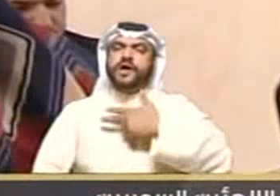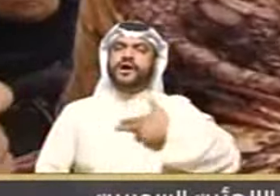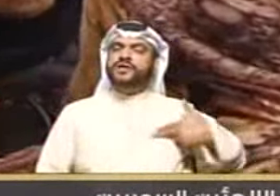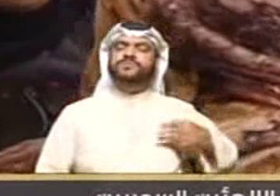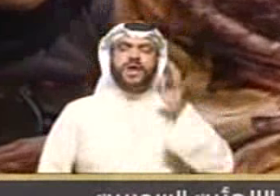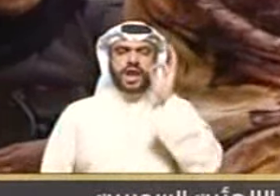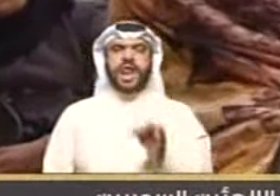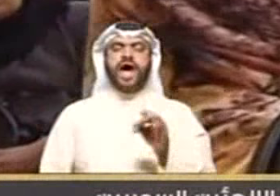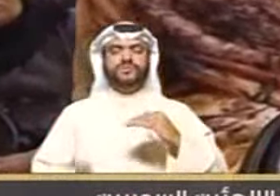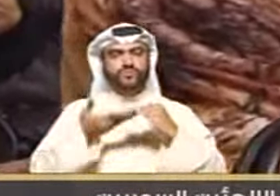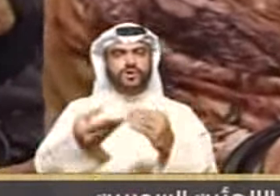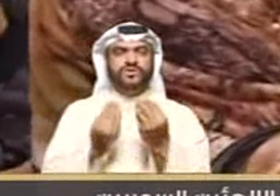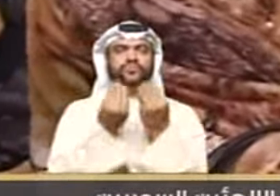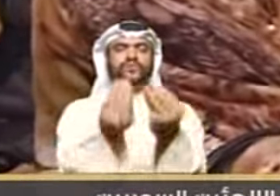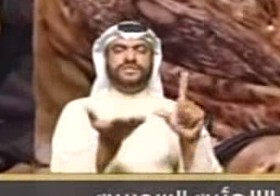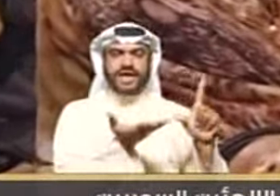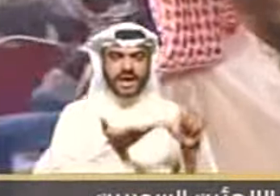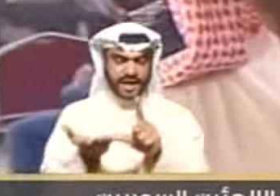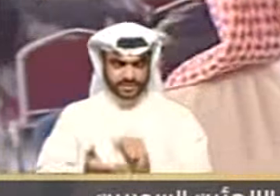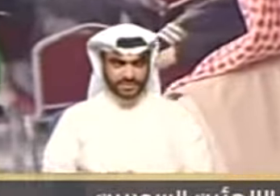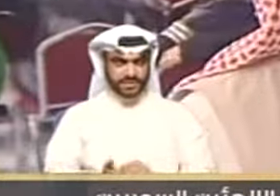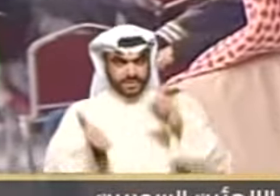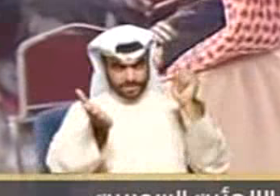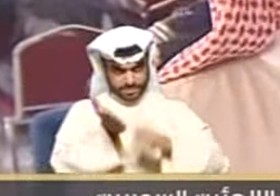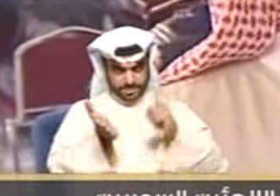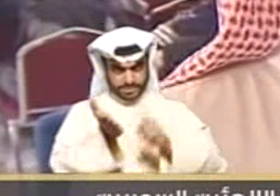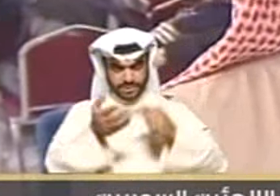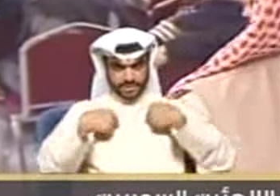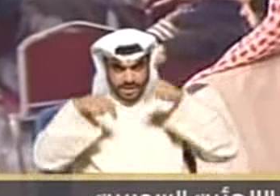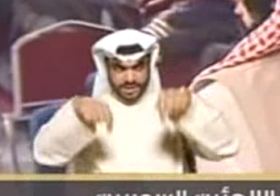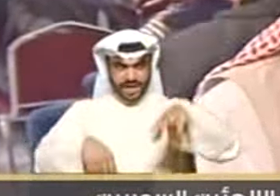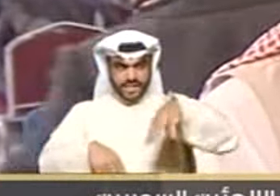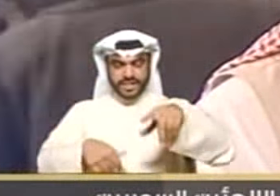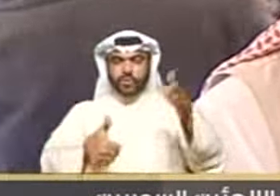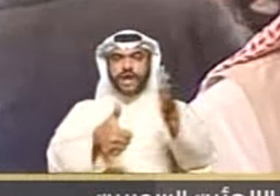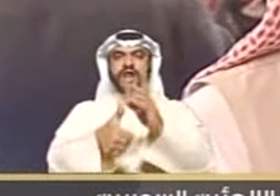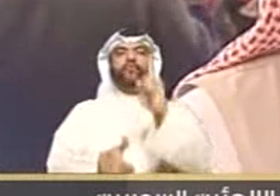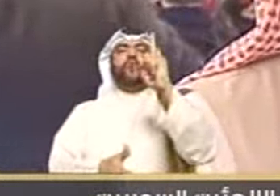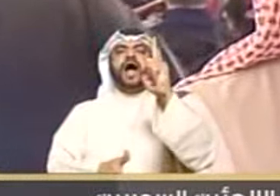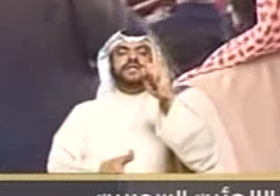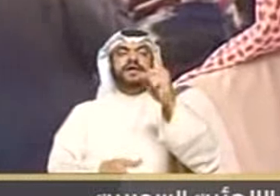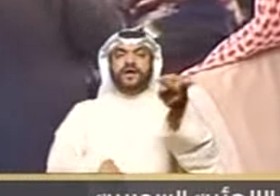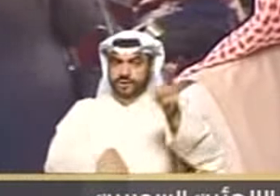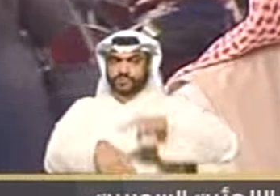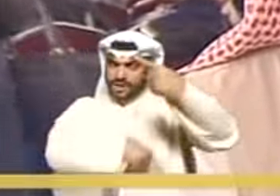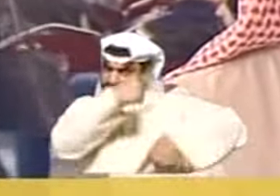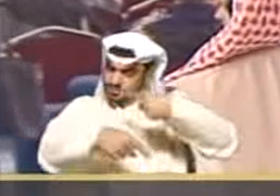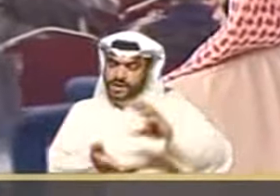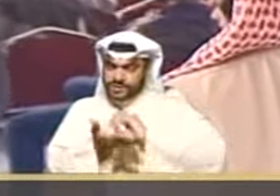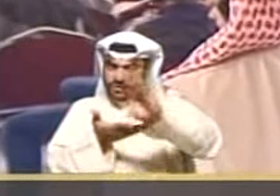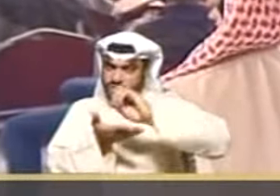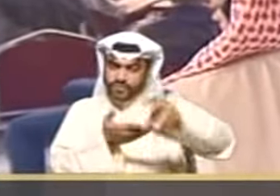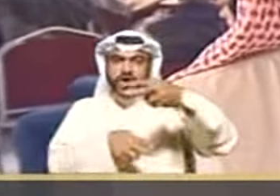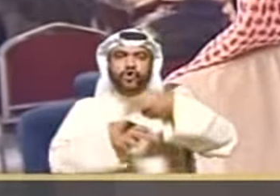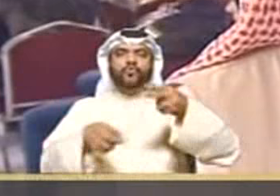وأهليا بالتصدي لملف اللاجئين. صدقا للآن يمكن الدولة الوحيدة اللي الآن مستمرة في هذه المساعدات